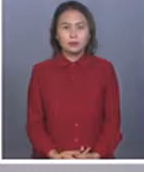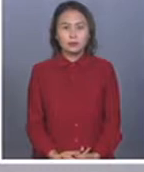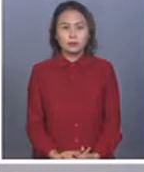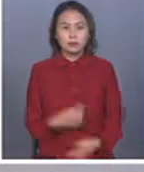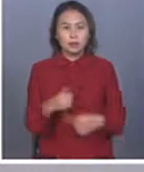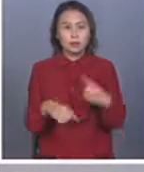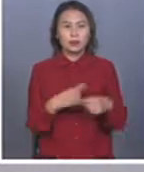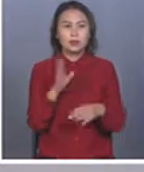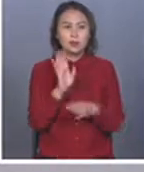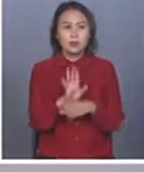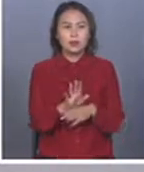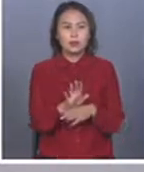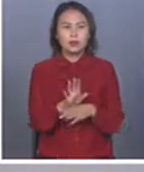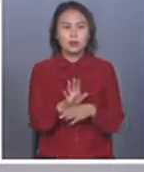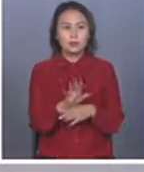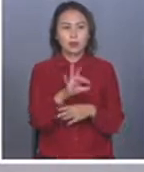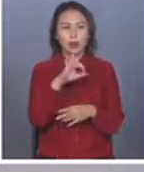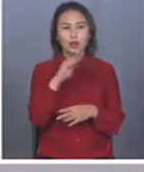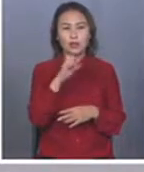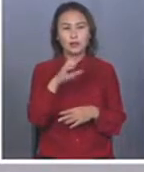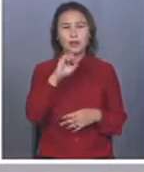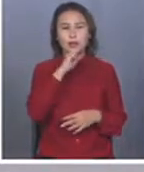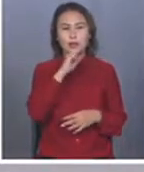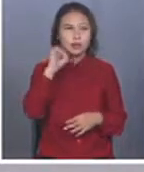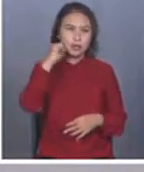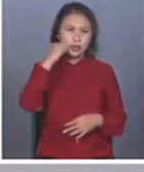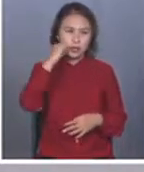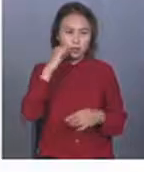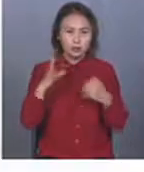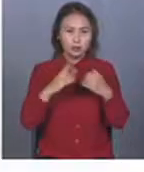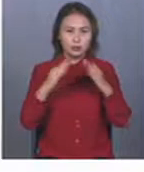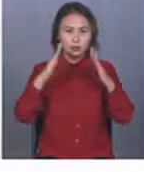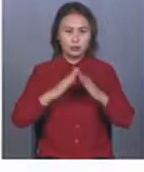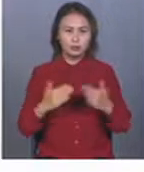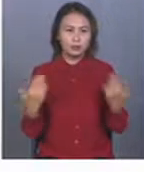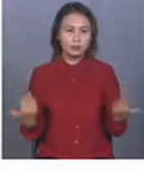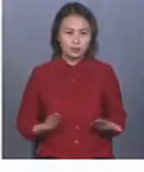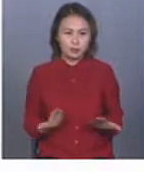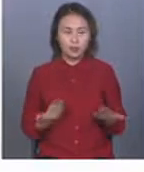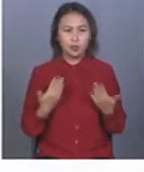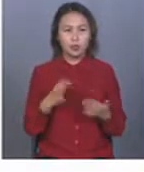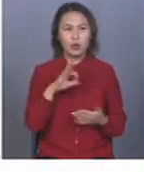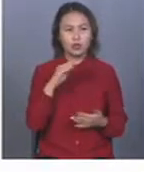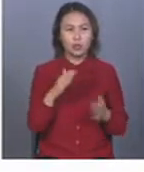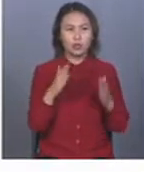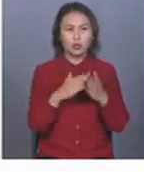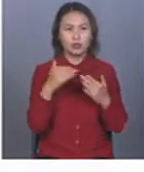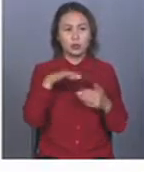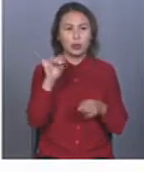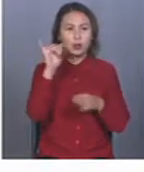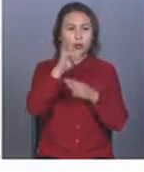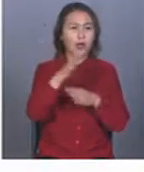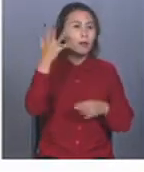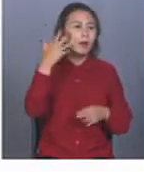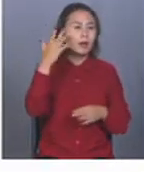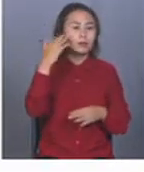тапсырма. Олжастың атасы мен әжесі жер үйде тұрады. Олжас олардың үйіне қонаққа барғанда